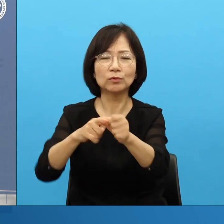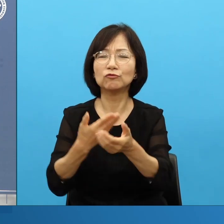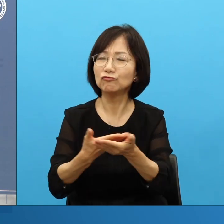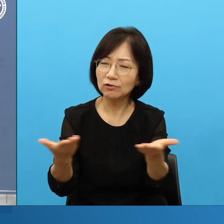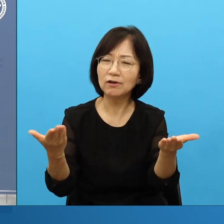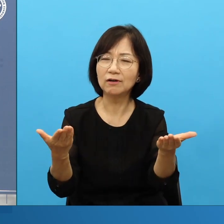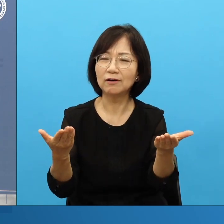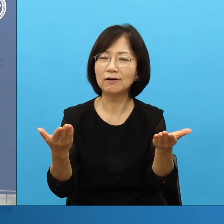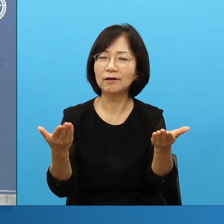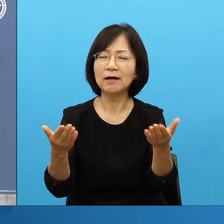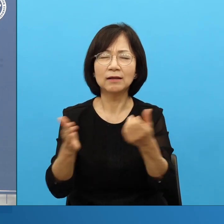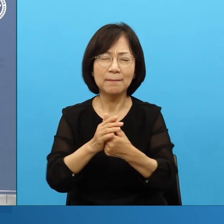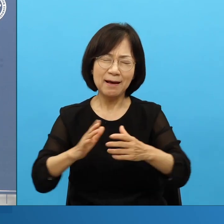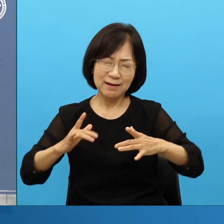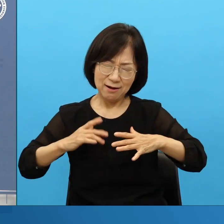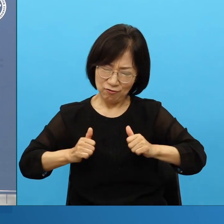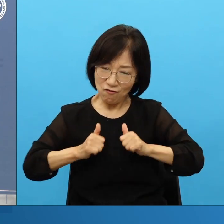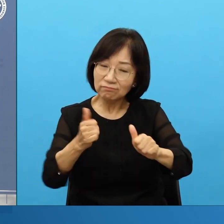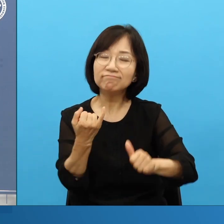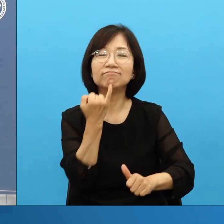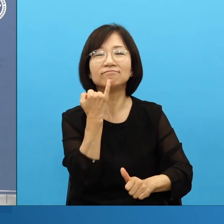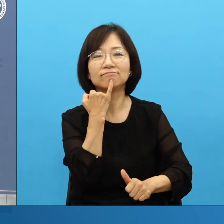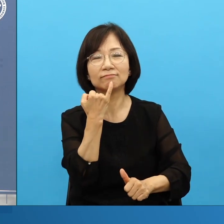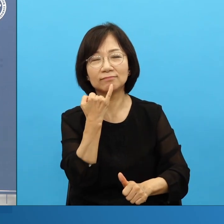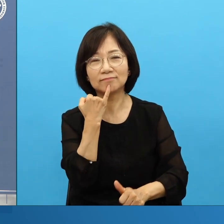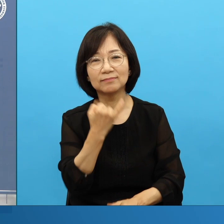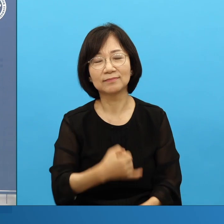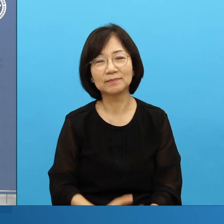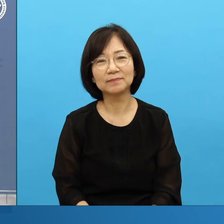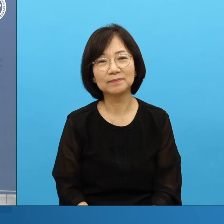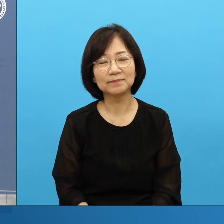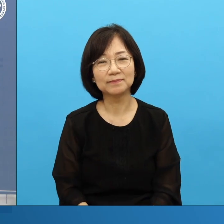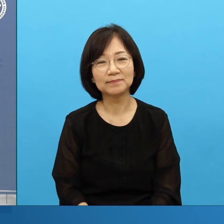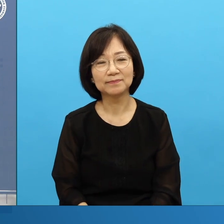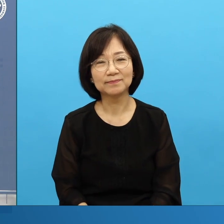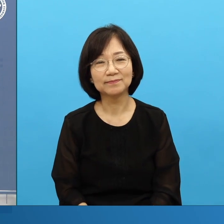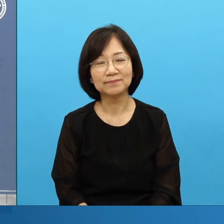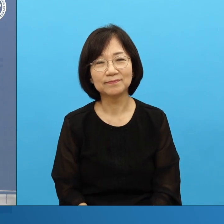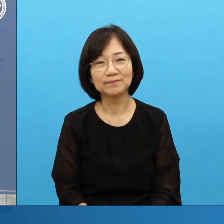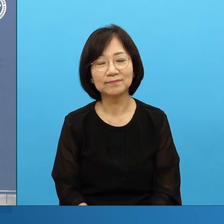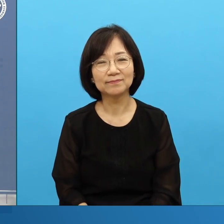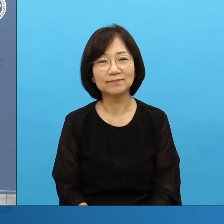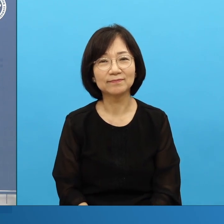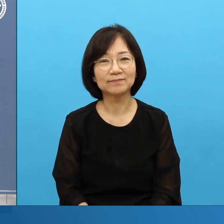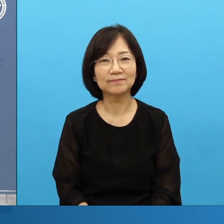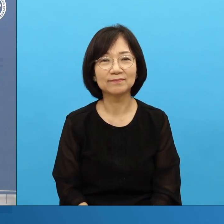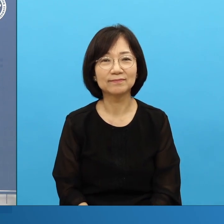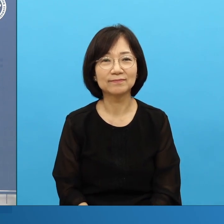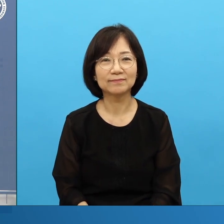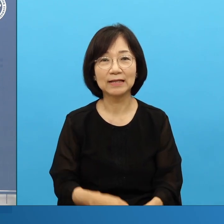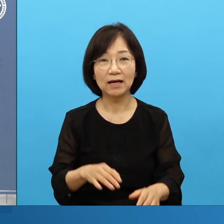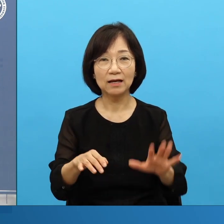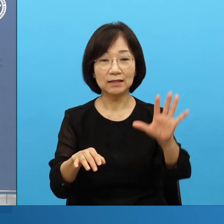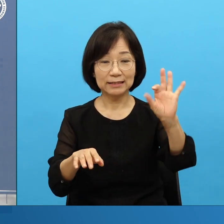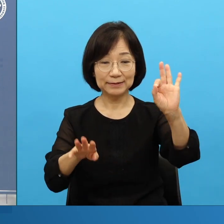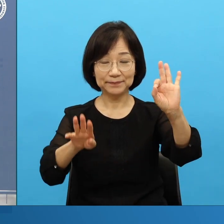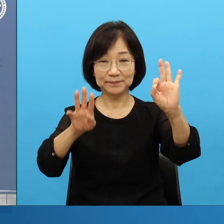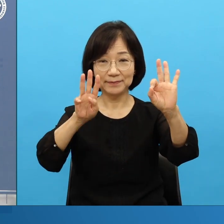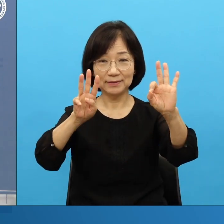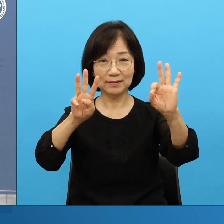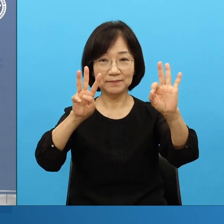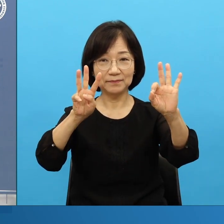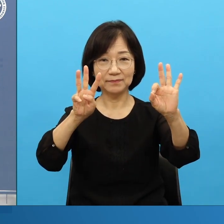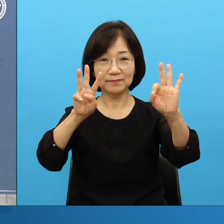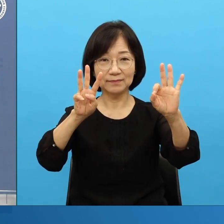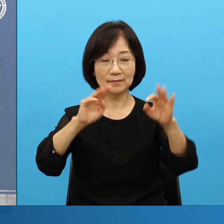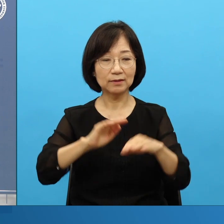Lord gives to us is to build you up rather than tearing you down. 오늘 본문에 놀라운 게 And 나왔잖아요. we see something tremendous in the 3절에 passage in verse 3.